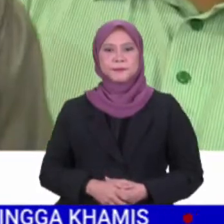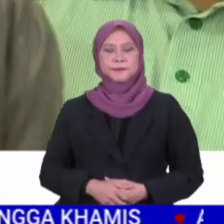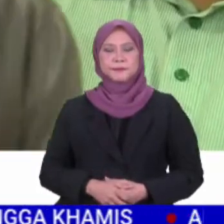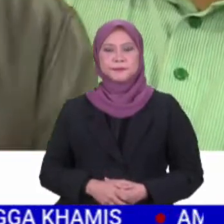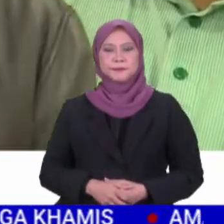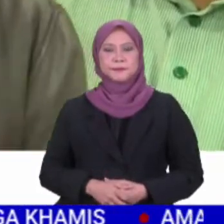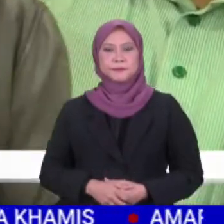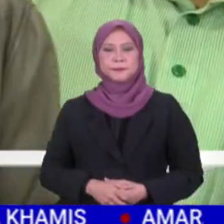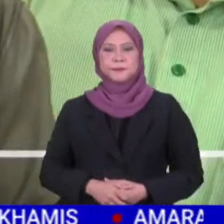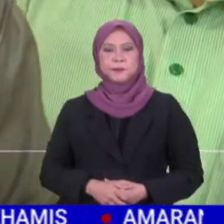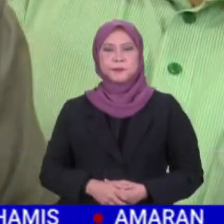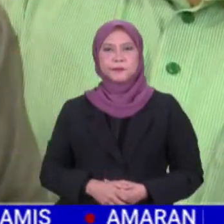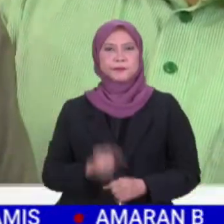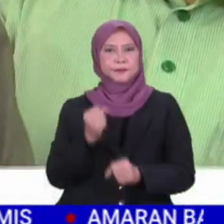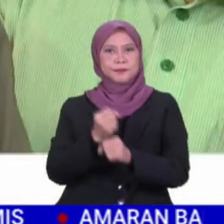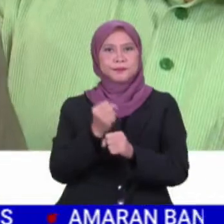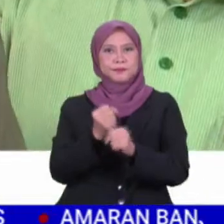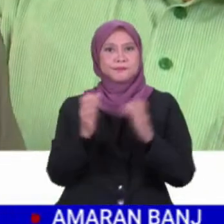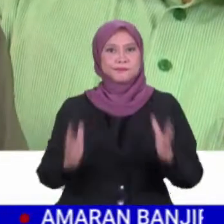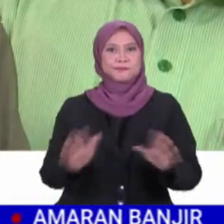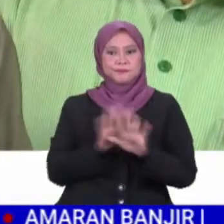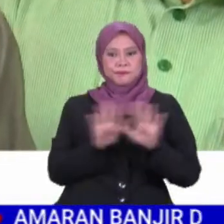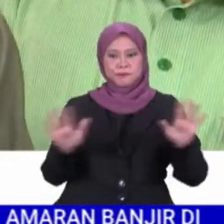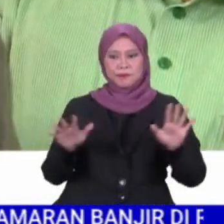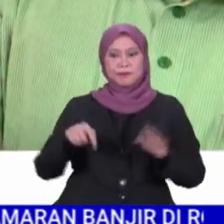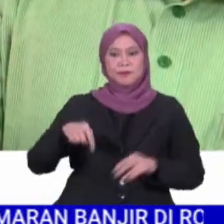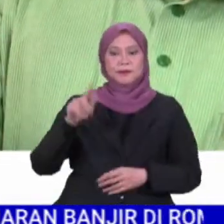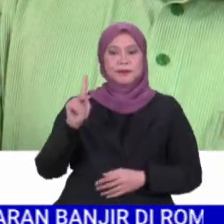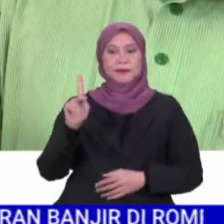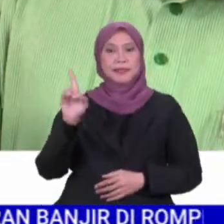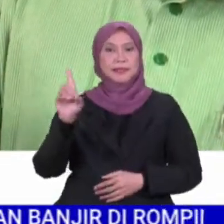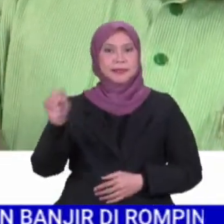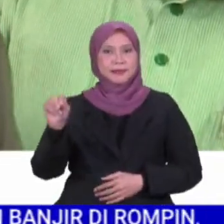kekuatan anggota masyarakat ini untuk KDI